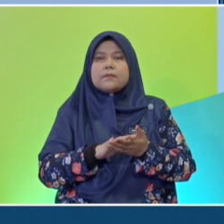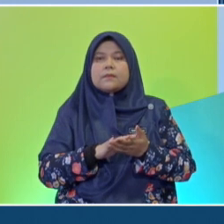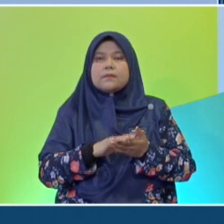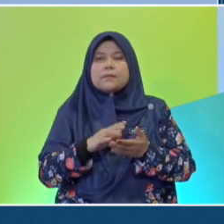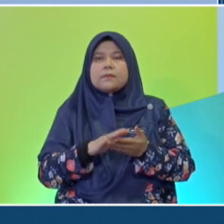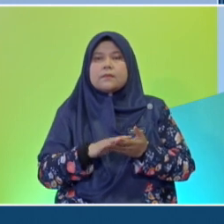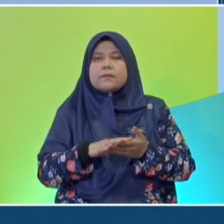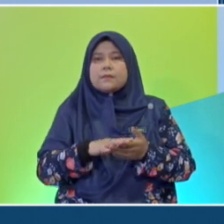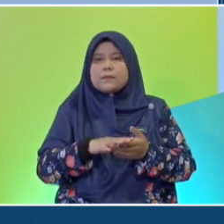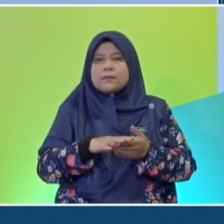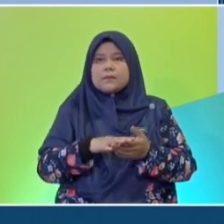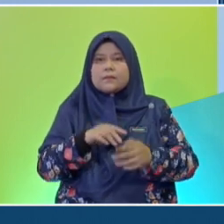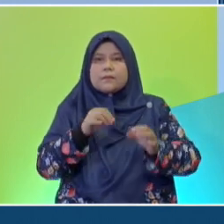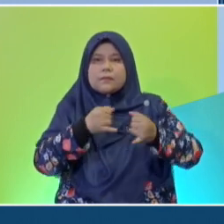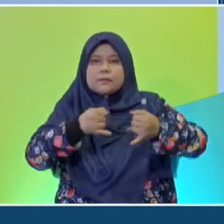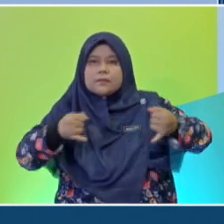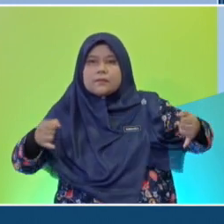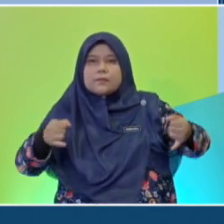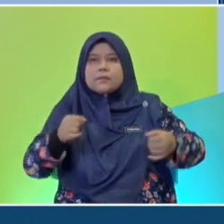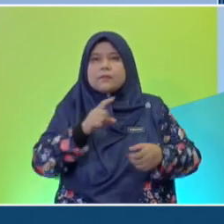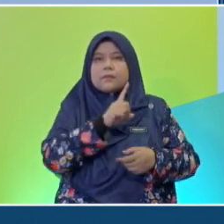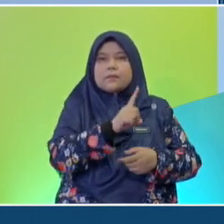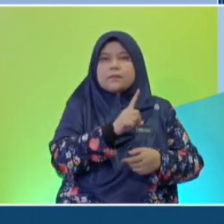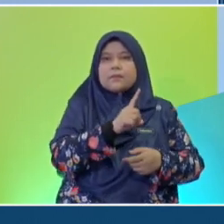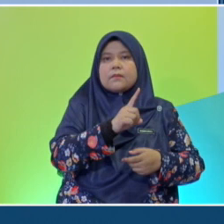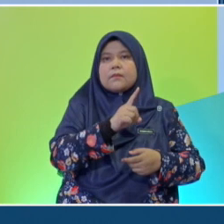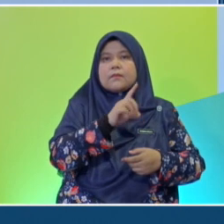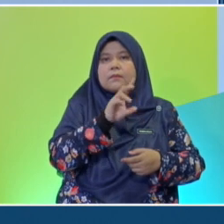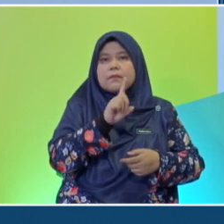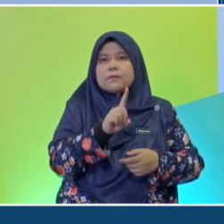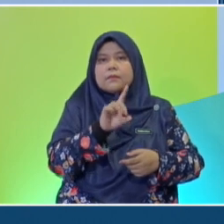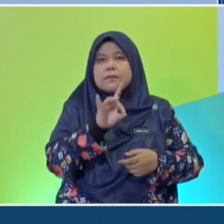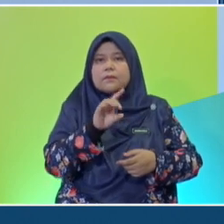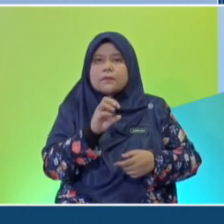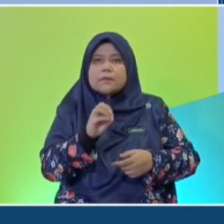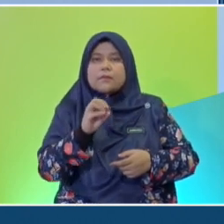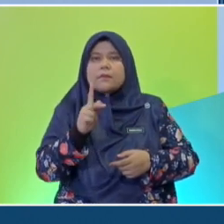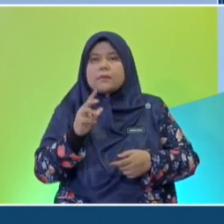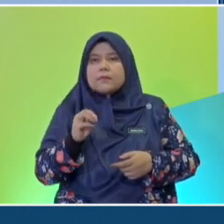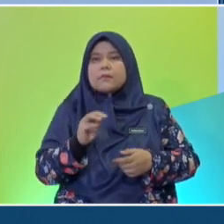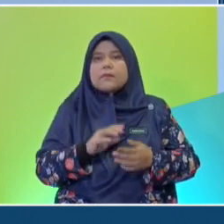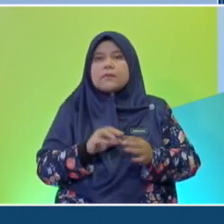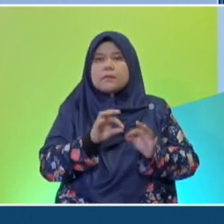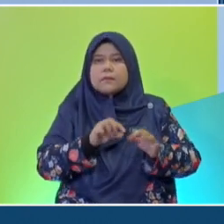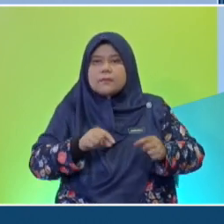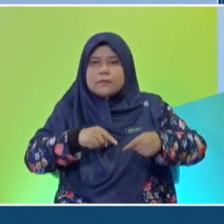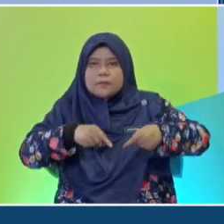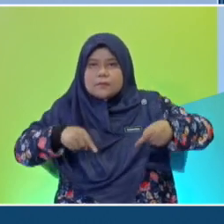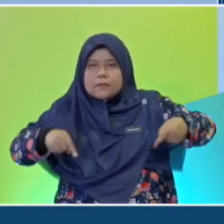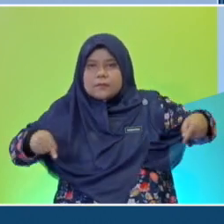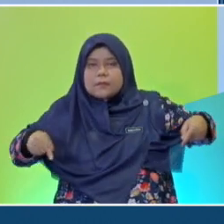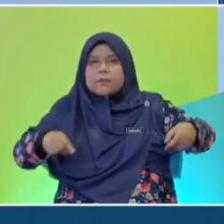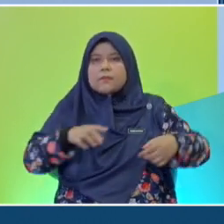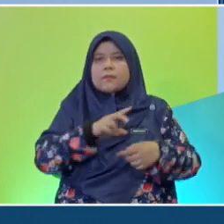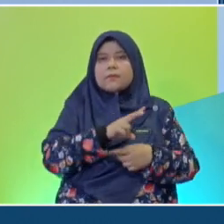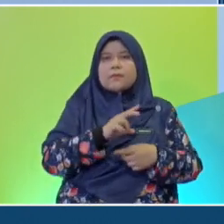Melaka meliputi jarak sejauh 1.1080 km jarak ini ialah 23 putaran 6 cm